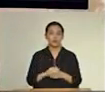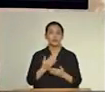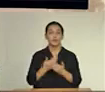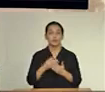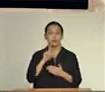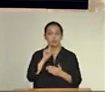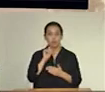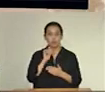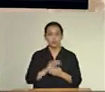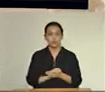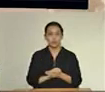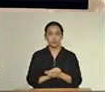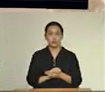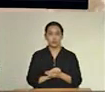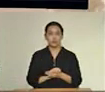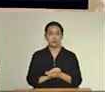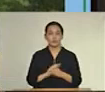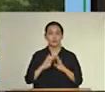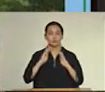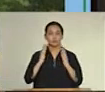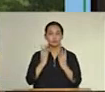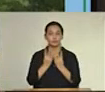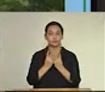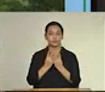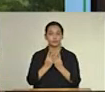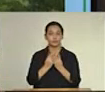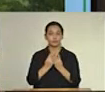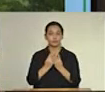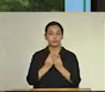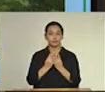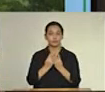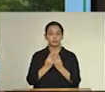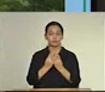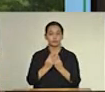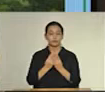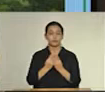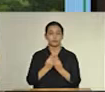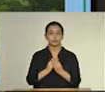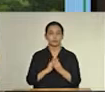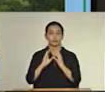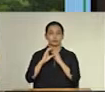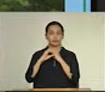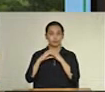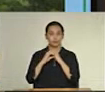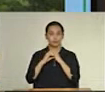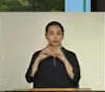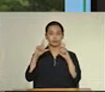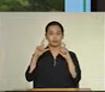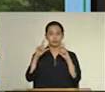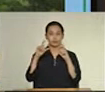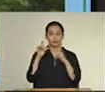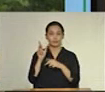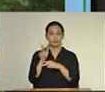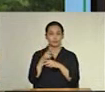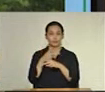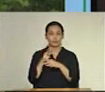Ularni uyasi yoniga hozirgi kunda juda ham rivojlanib ketgan video kameralar, yani kuzatuv kameralar yok